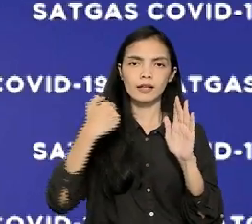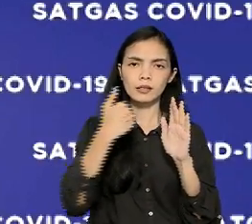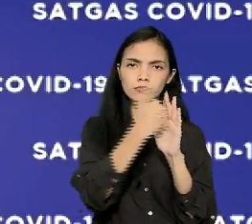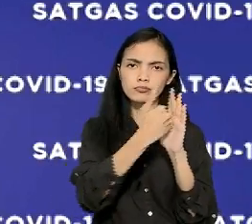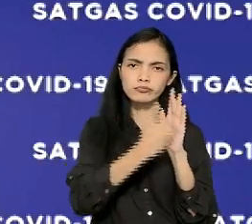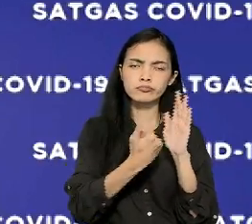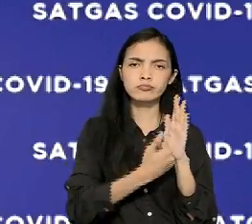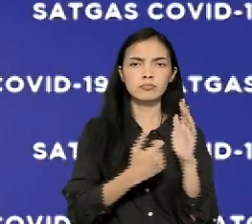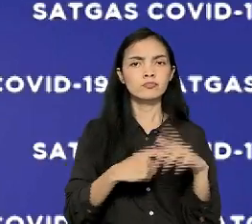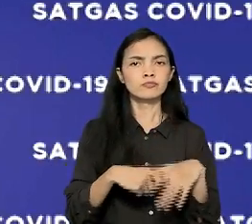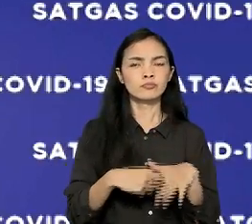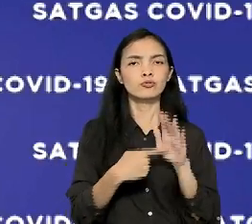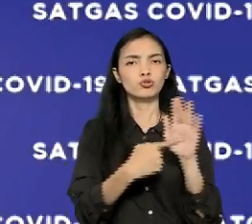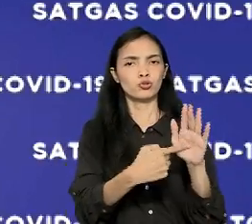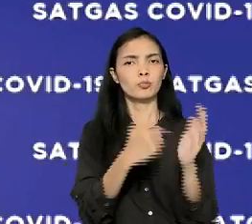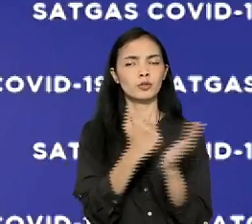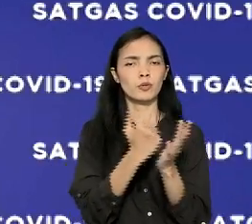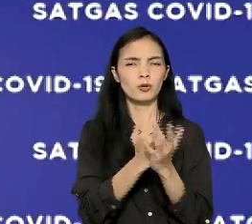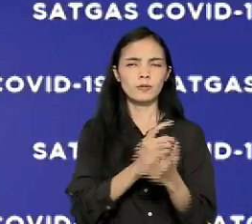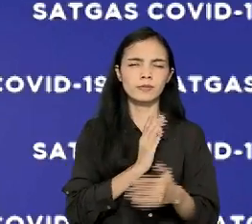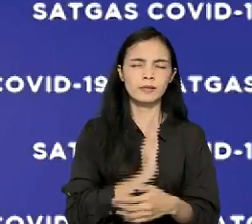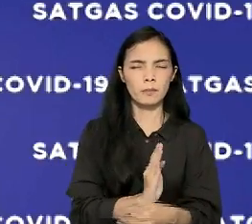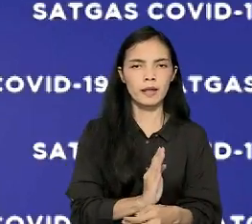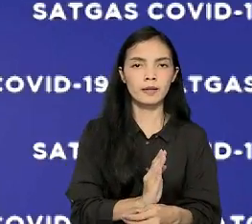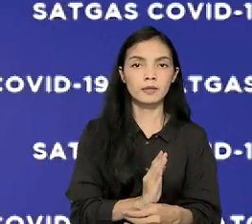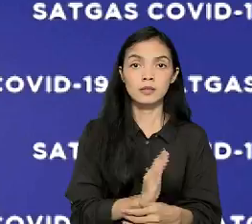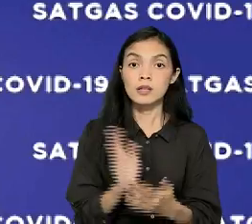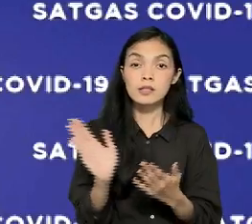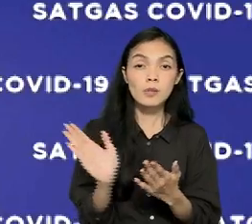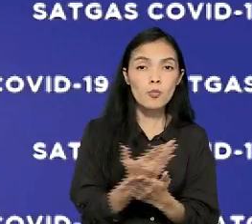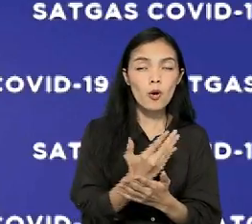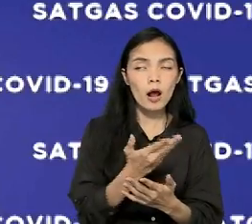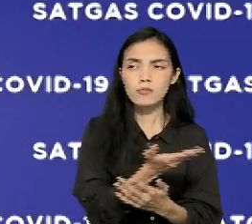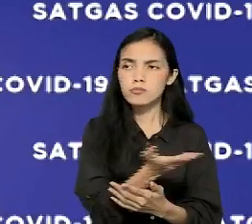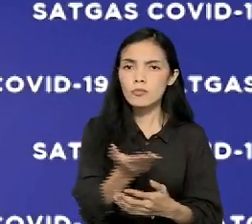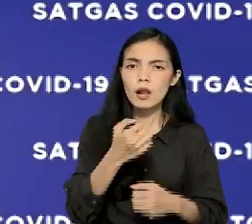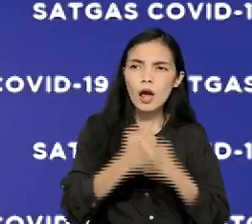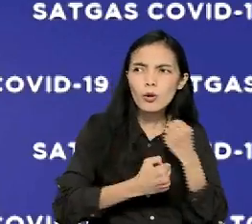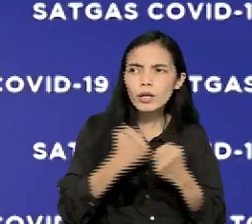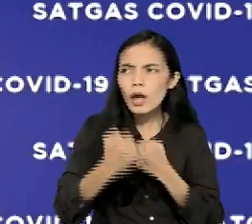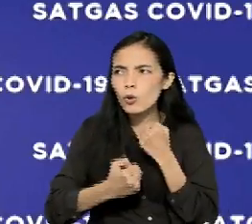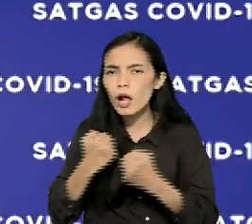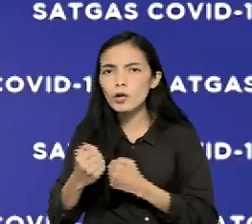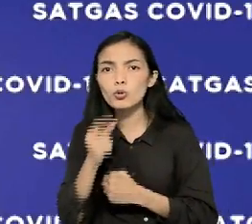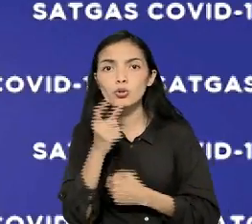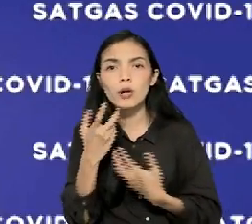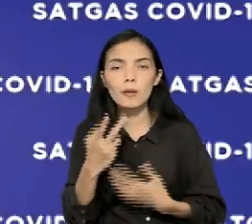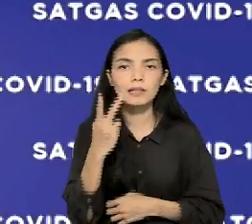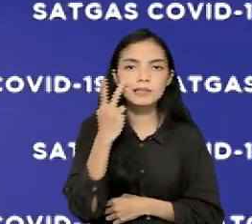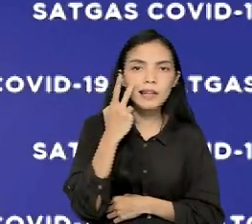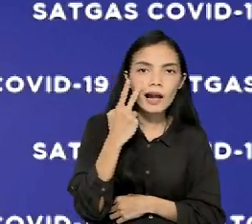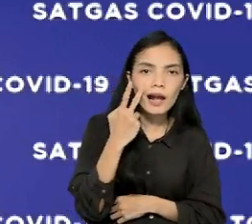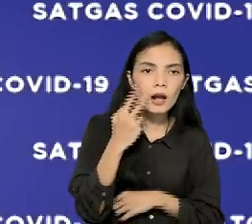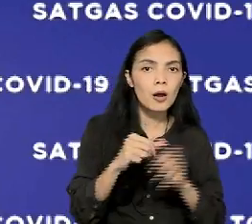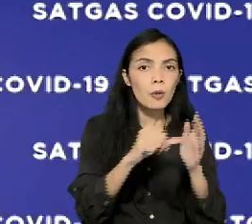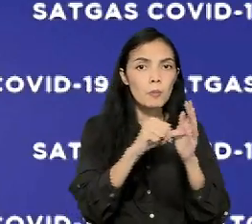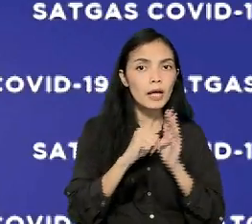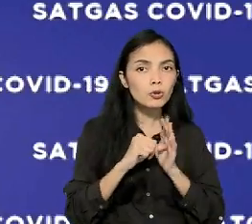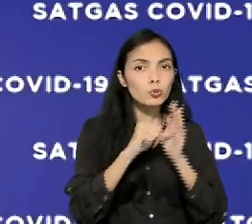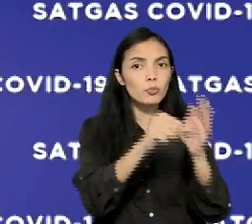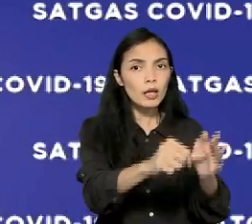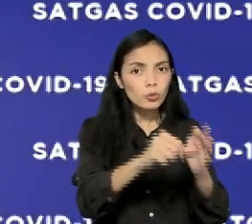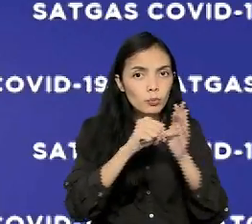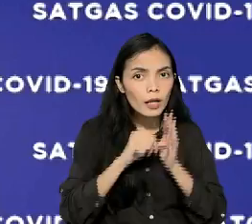dengan disiplin. Apapun bentuknya, kerja keras masyarakat untuk saling menjaga dan membantu satu sama